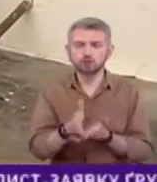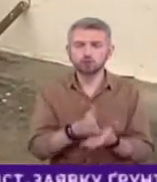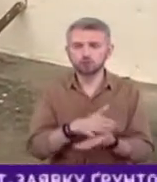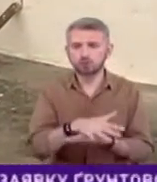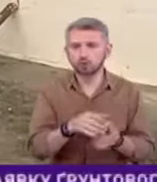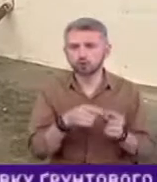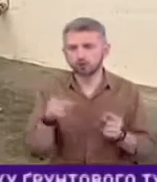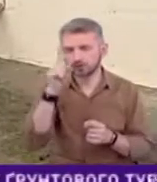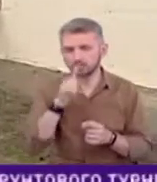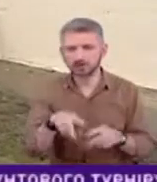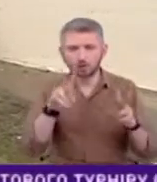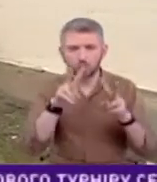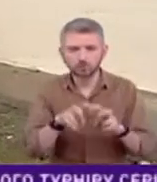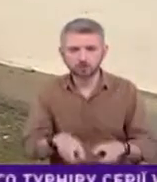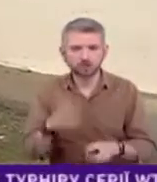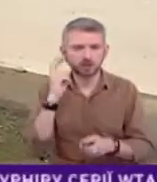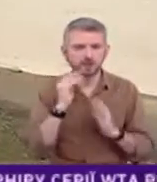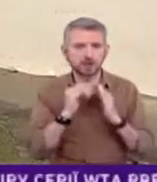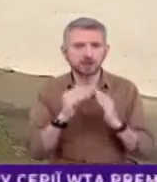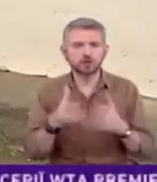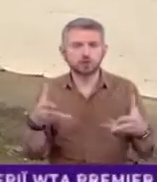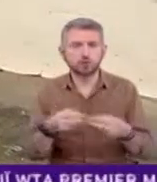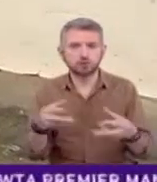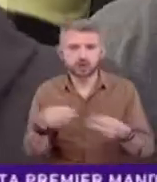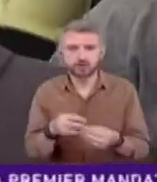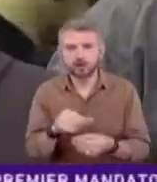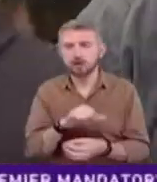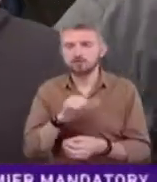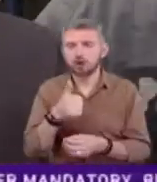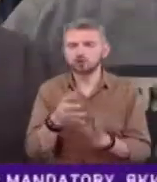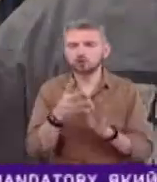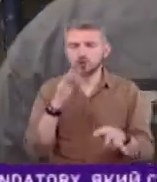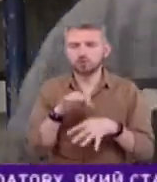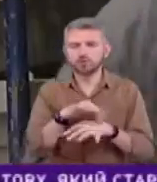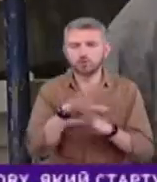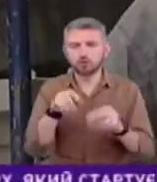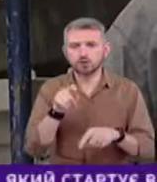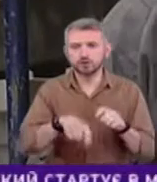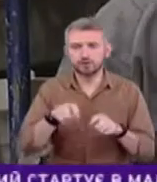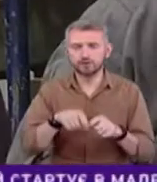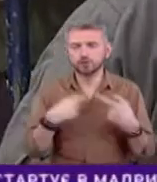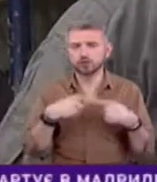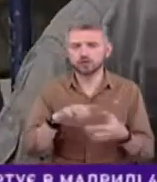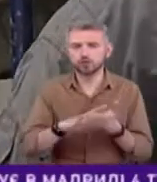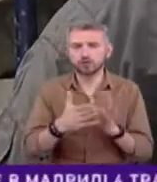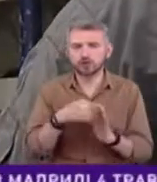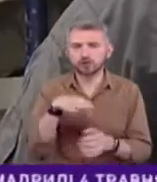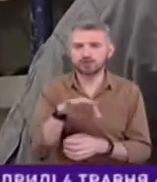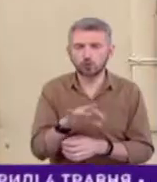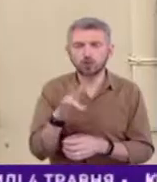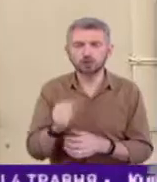впродовж місяця обстежити столичні гаражні кооперативи, а насамперед провести комплексну перевірку технічного стану СТО